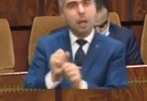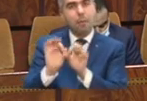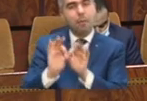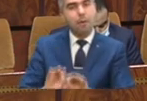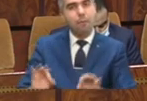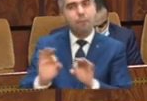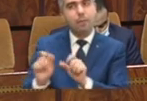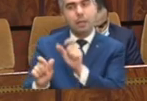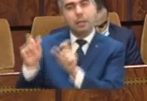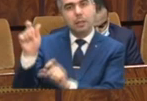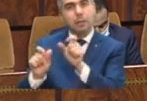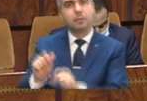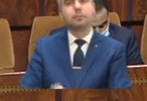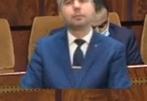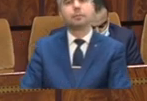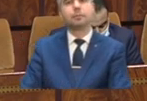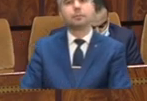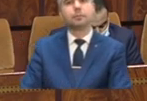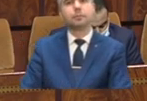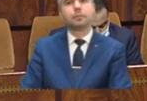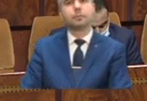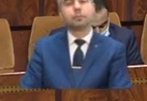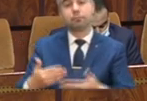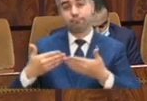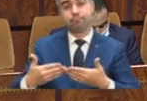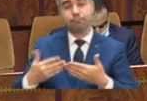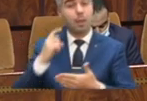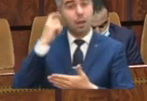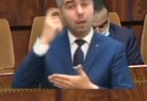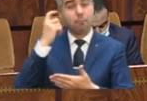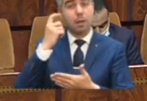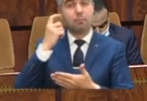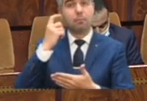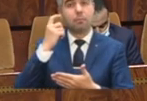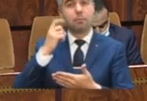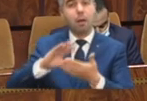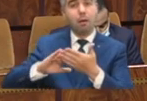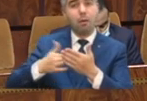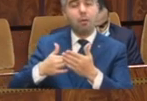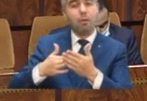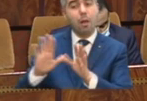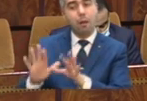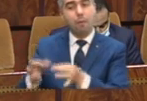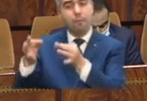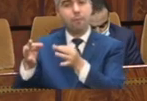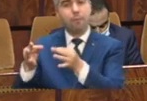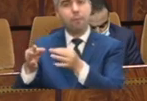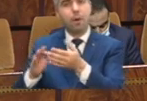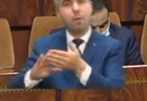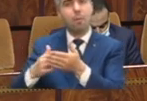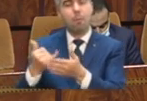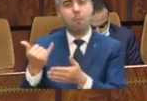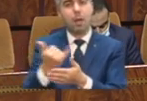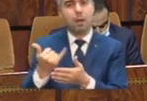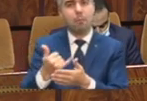ديال هاد الأطور هذا كيجعلنا نفكروا وكيجعلنا نتأكدوا، بالرغم من أنه